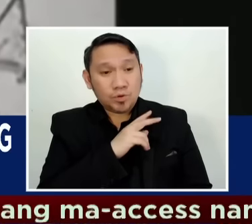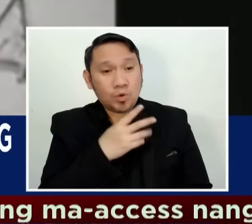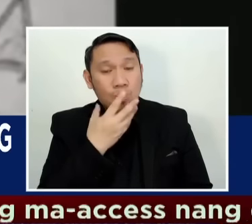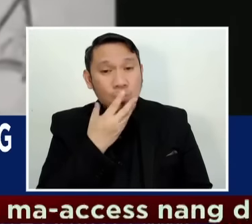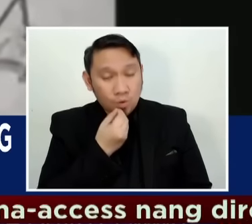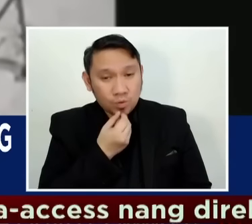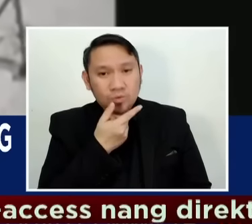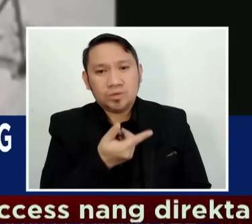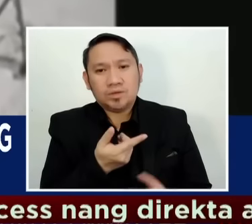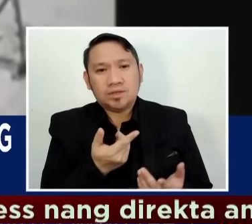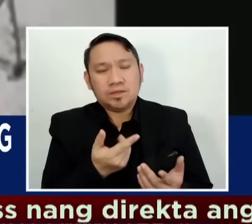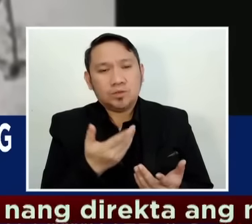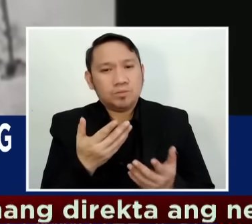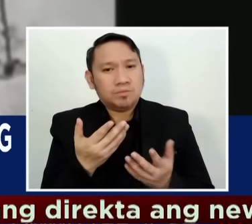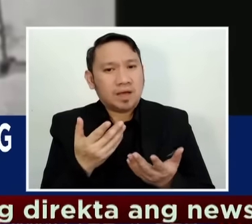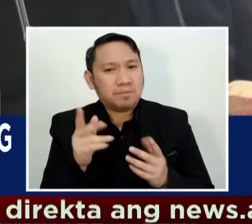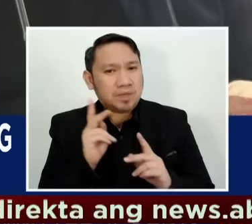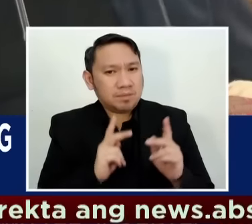umano'y nasa likod nito.